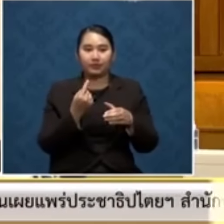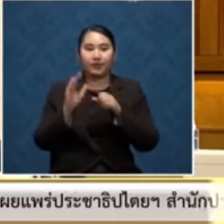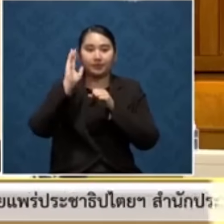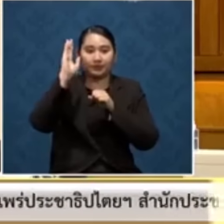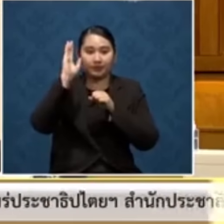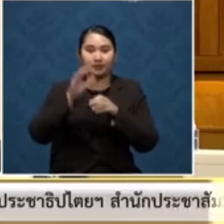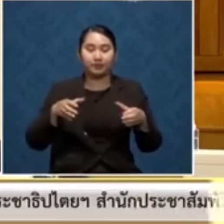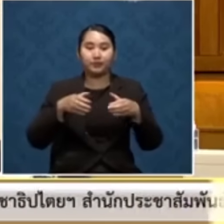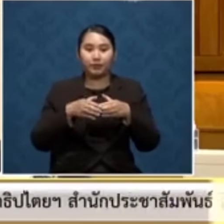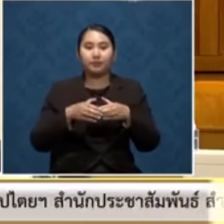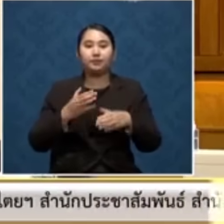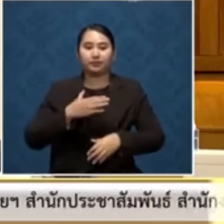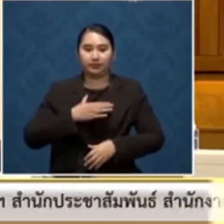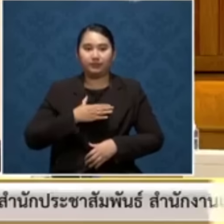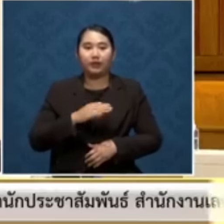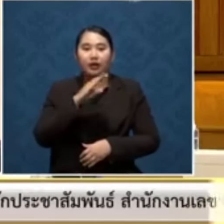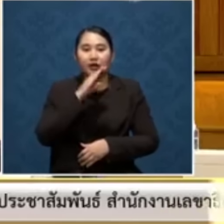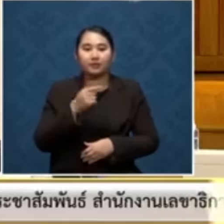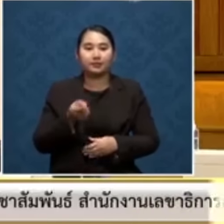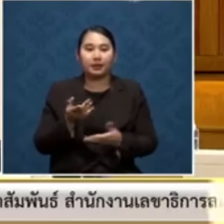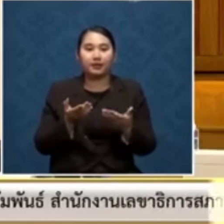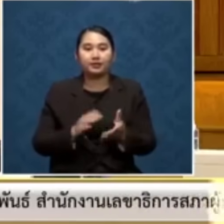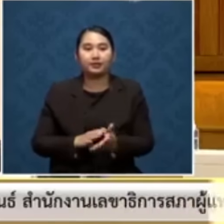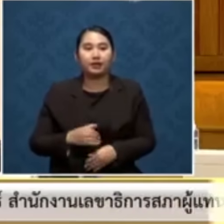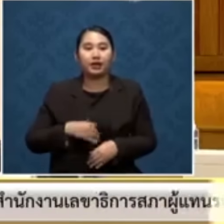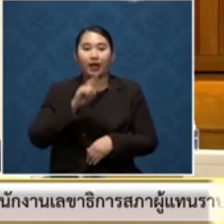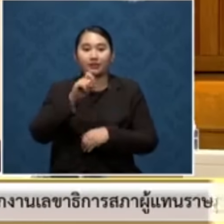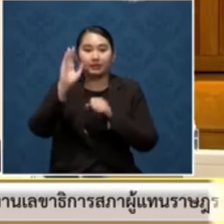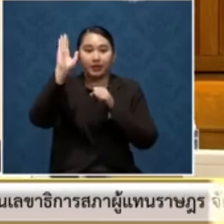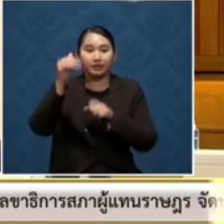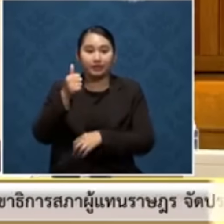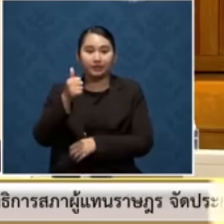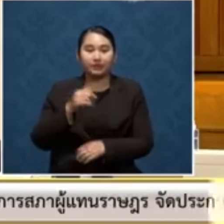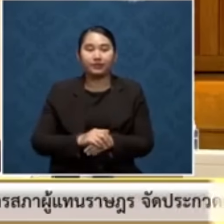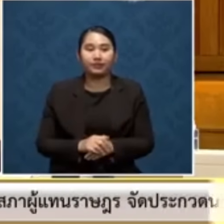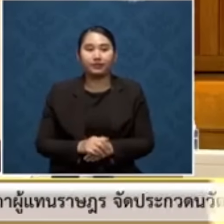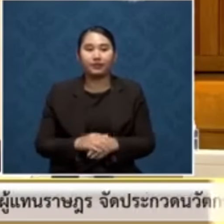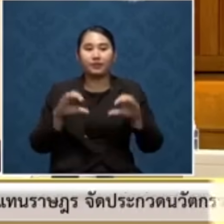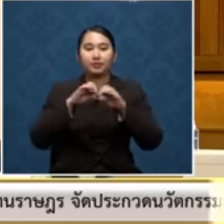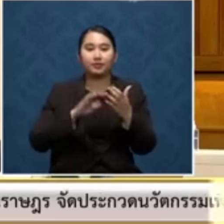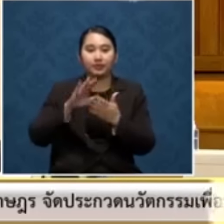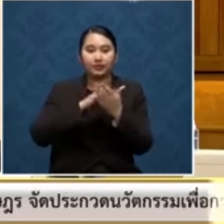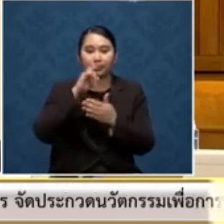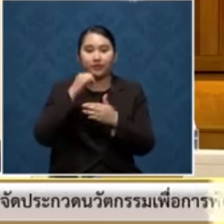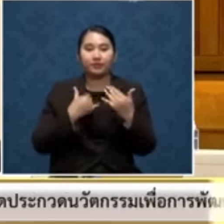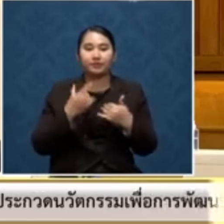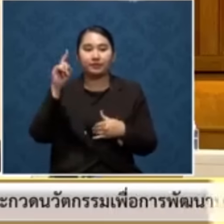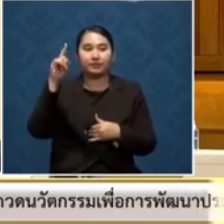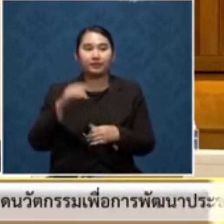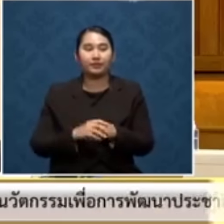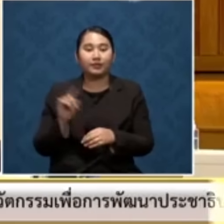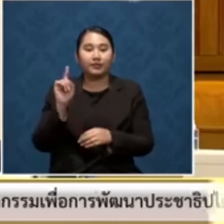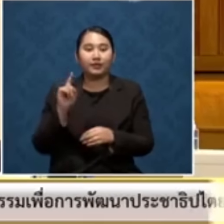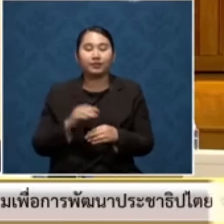างวิปของพรรค ครับ ถ้าเป็นแบบนี้เนี่ย ท่านประธานครับตกลงอภิปรายได้แล้วใช่ไหมครับ ครับพรรคภูมิใจไทยของพวกเรา ตอนนี้อภิปรายได้แล้วใช่ไหมครับท่านประธาน